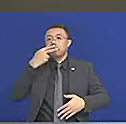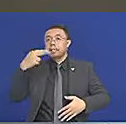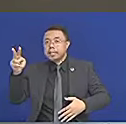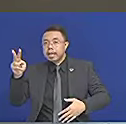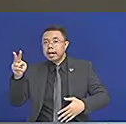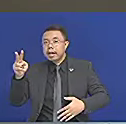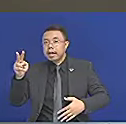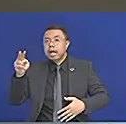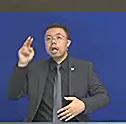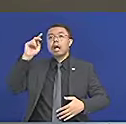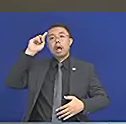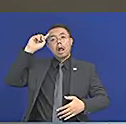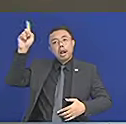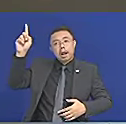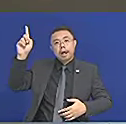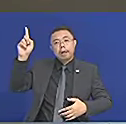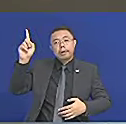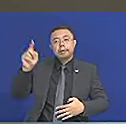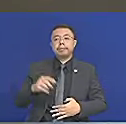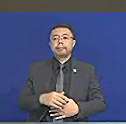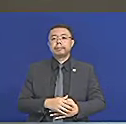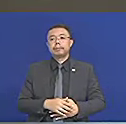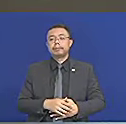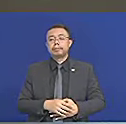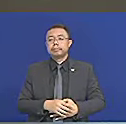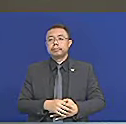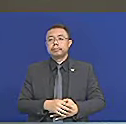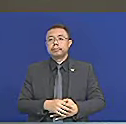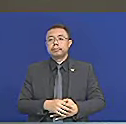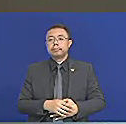percaya kepada Allah.